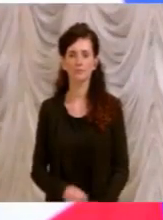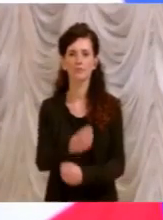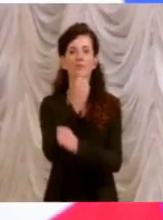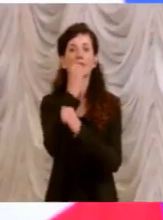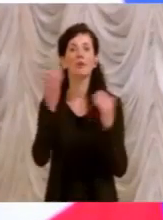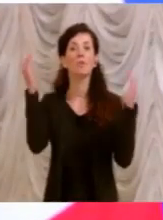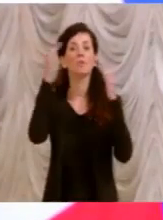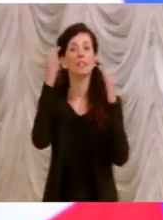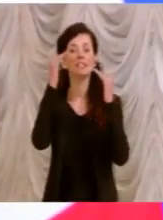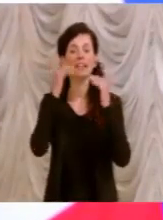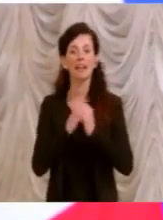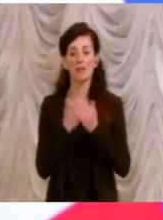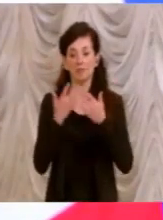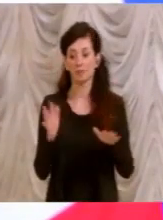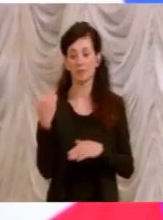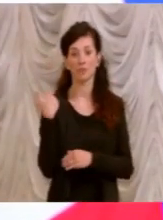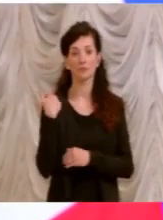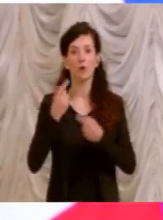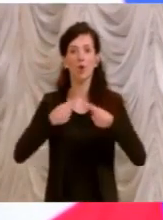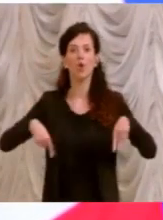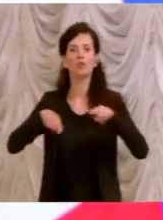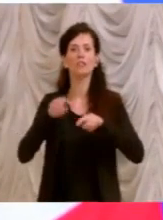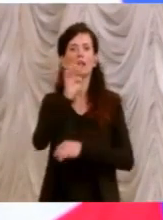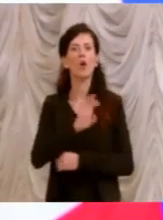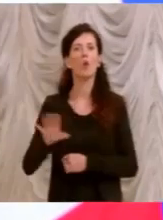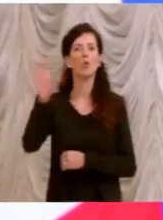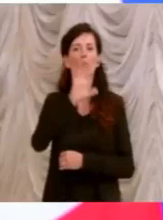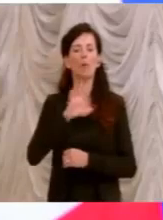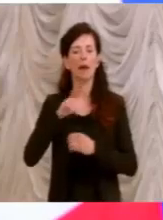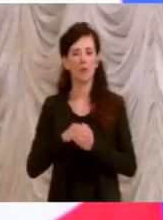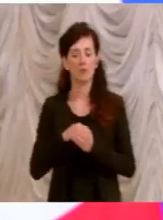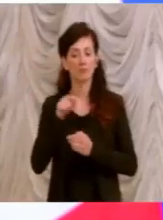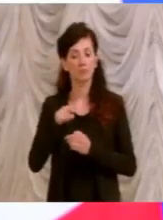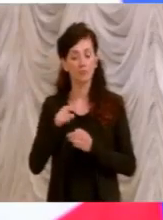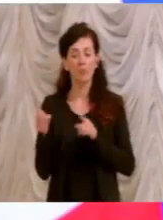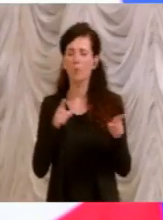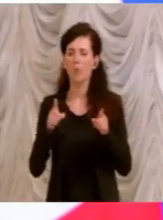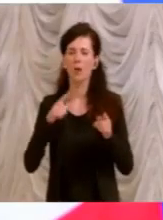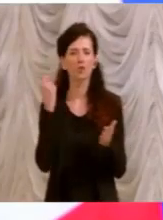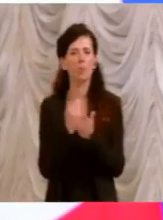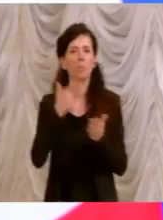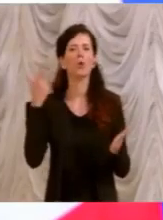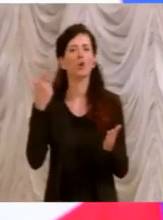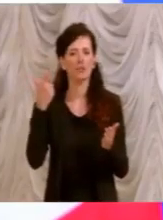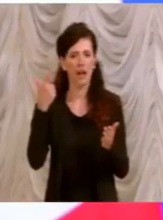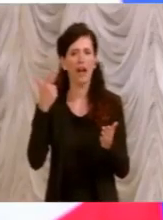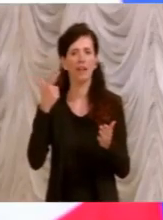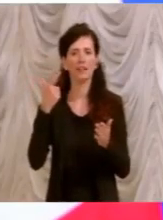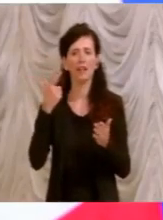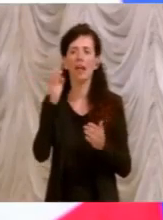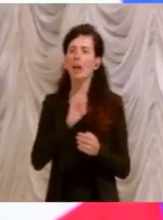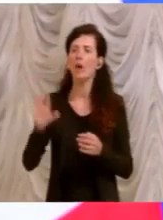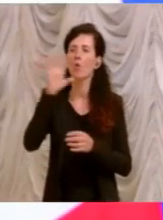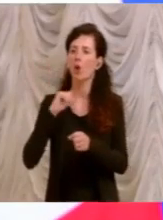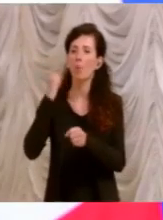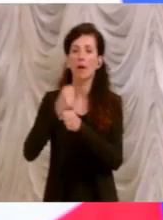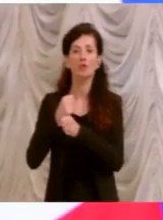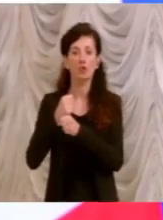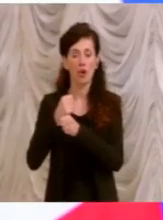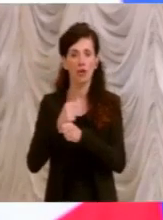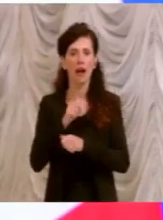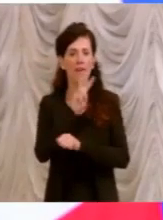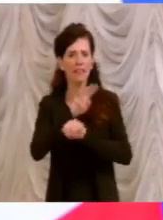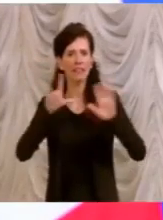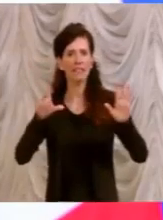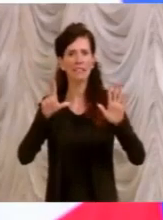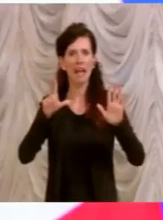Una sera si è appena concluso il Consiglio europeo, è stata una tappa, ha segnato una tappa importante nella storia europea. Tutti e